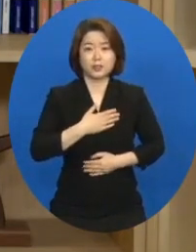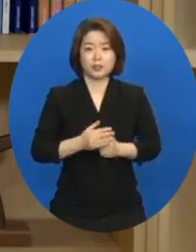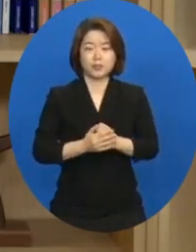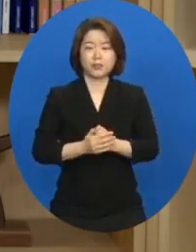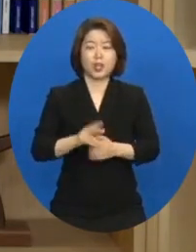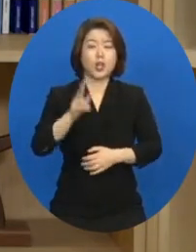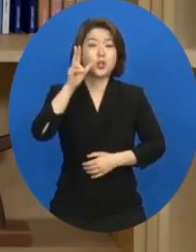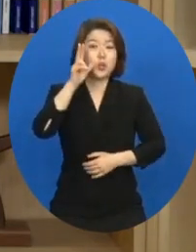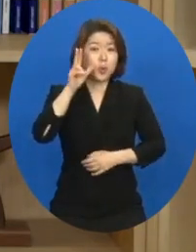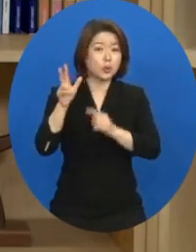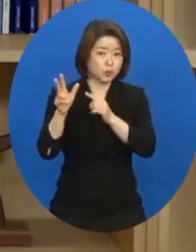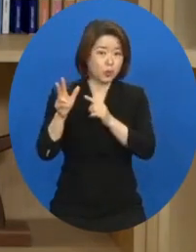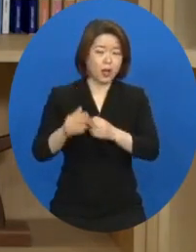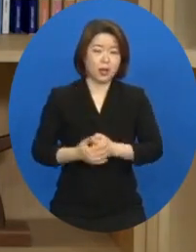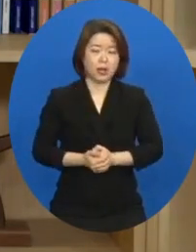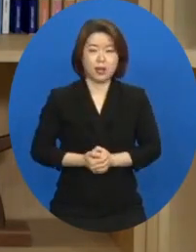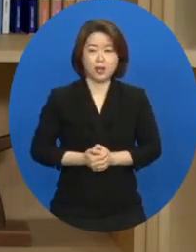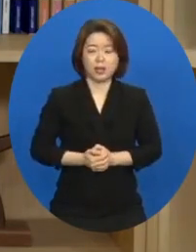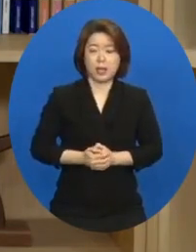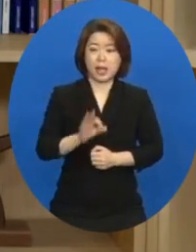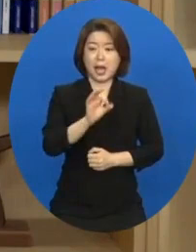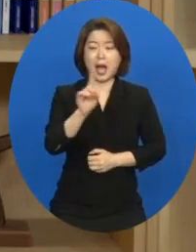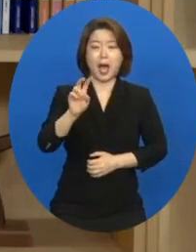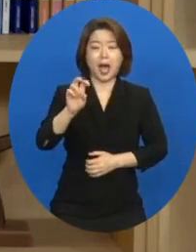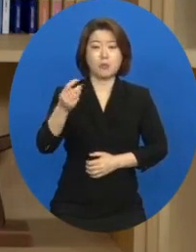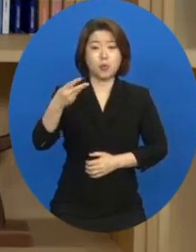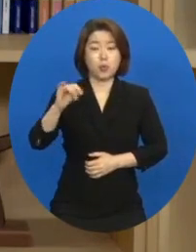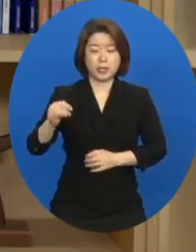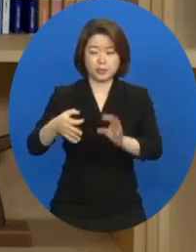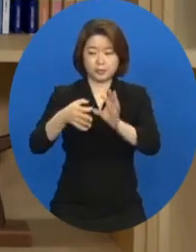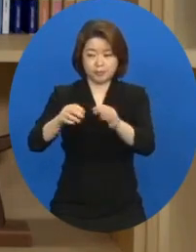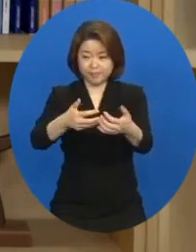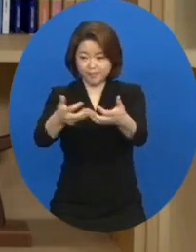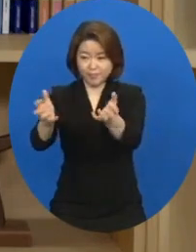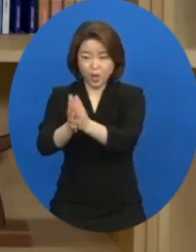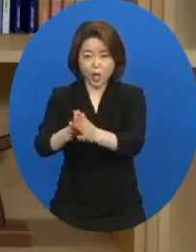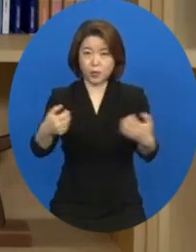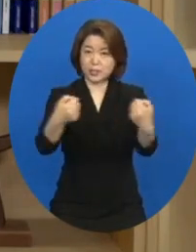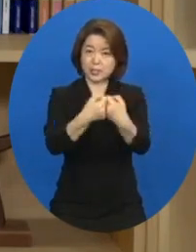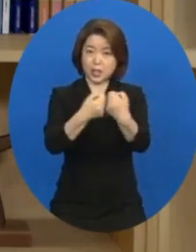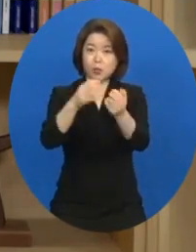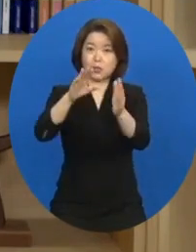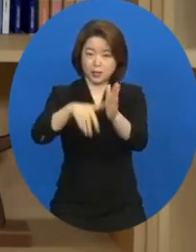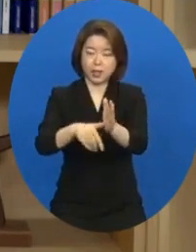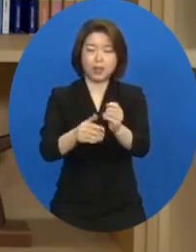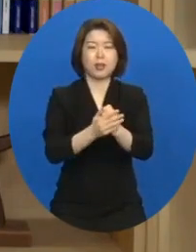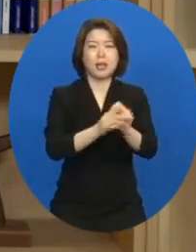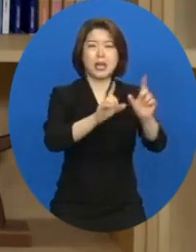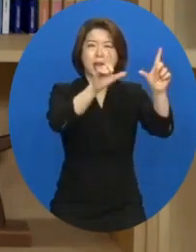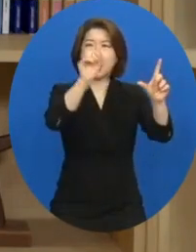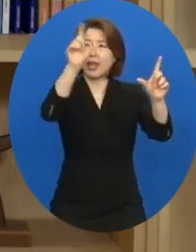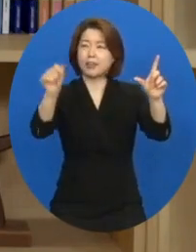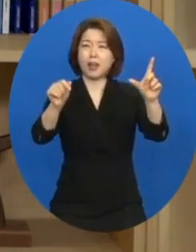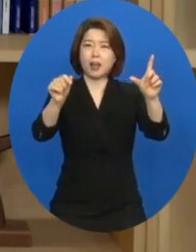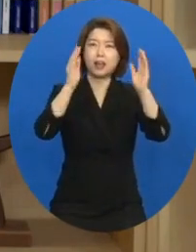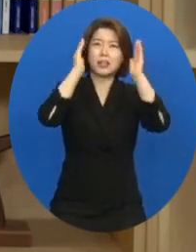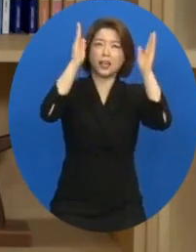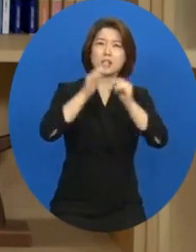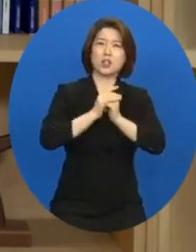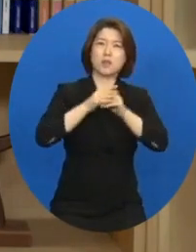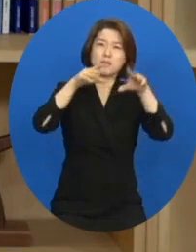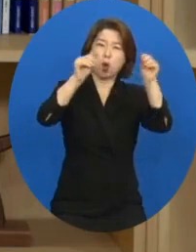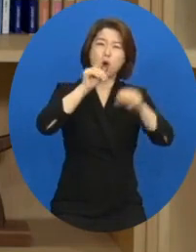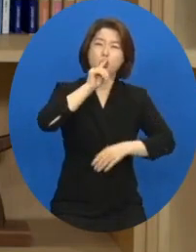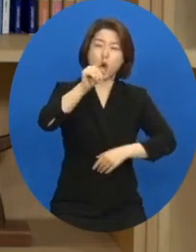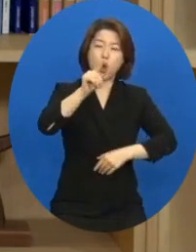여호수아가 아무리 연합군과 싸울 때 그 해와 달을 향하여 멈추라고 그렇게 위해 쳤던